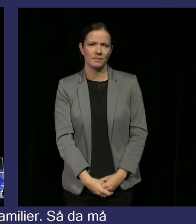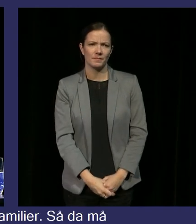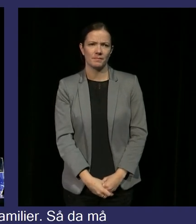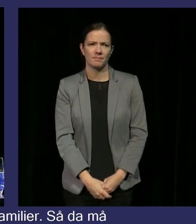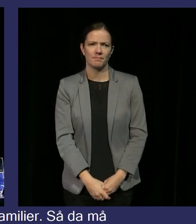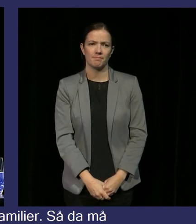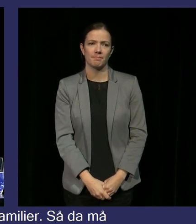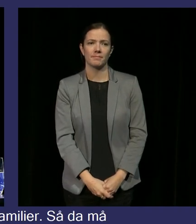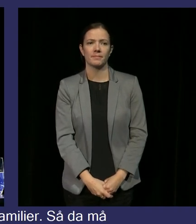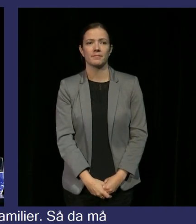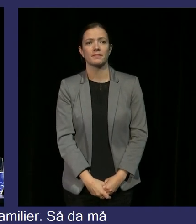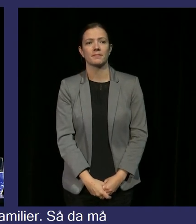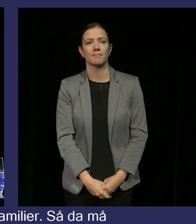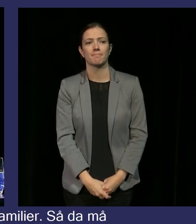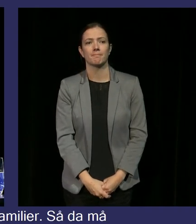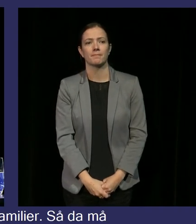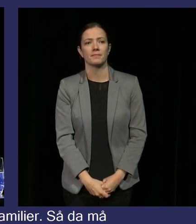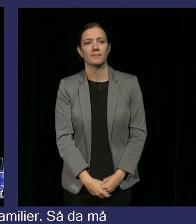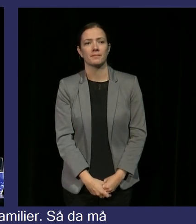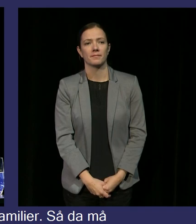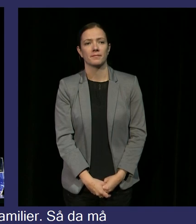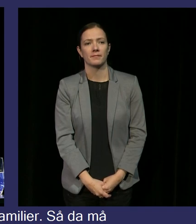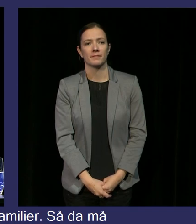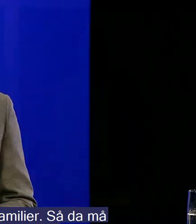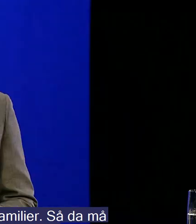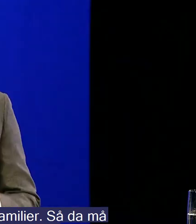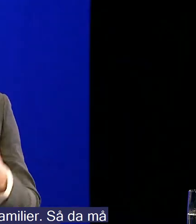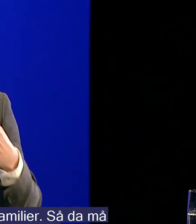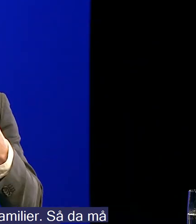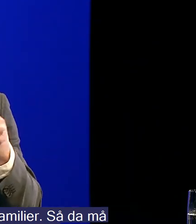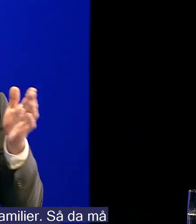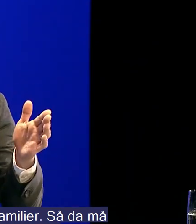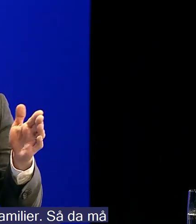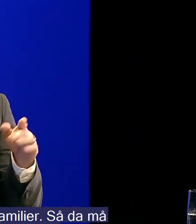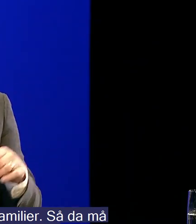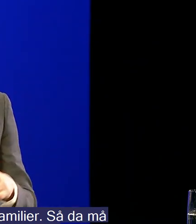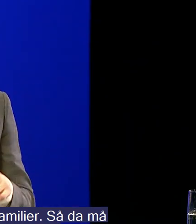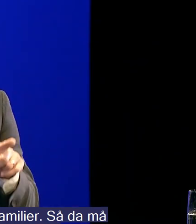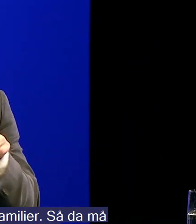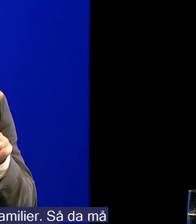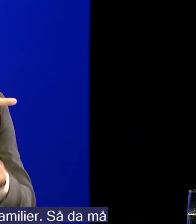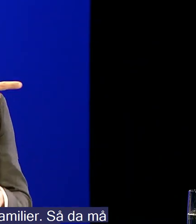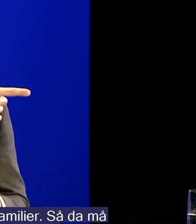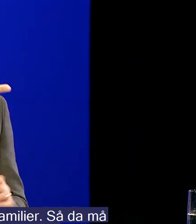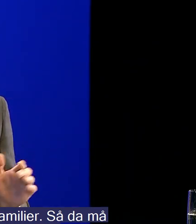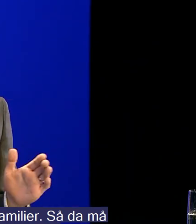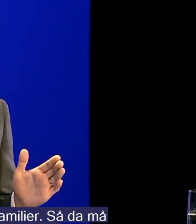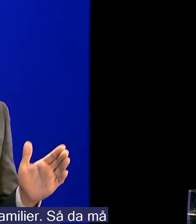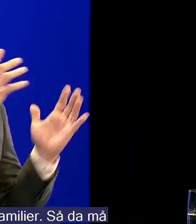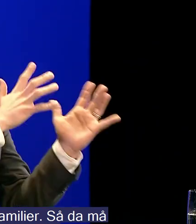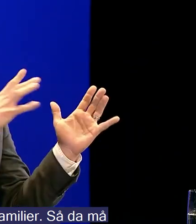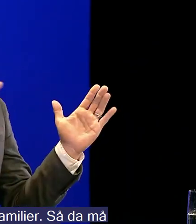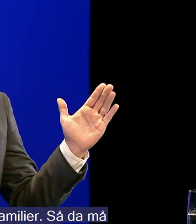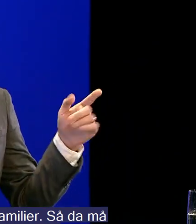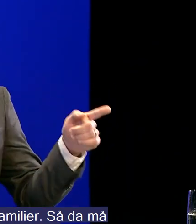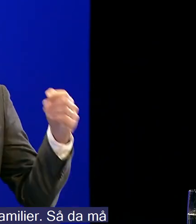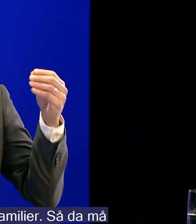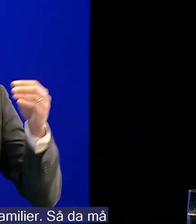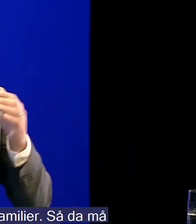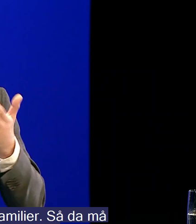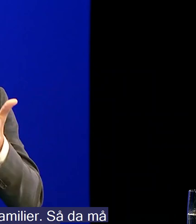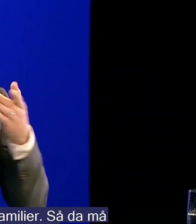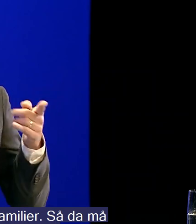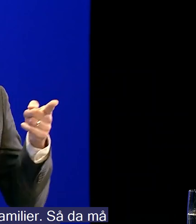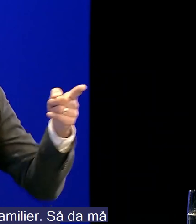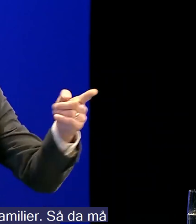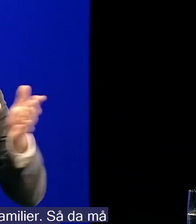Ja, 95% av døve fødes i hørende familier, som da foreldre